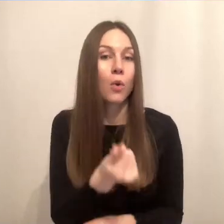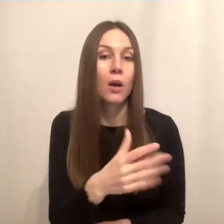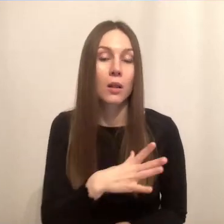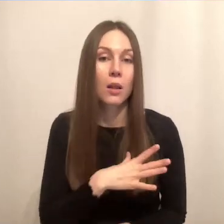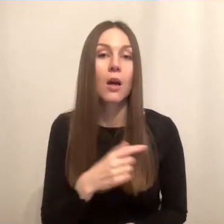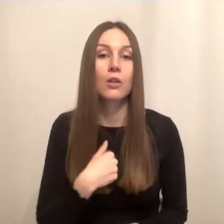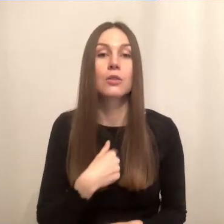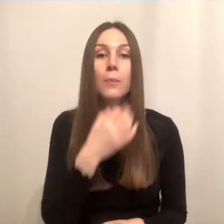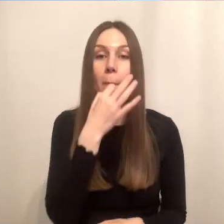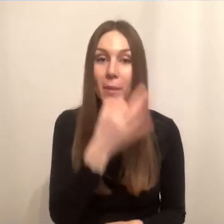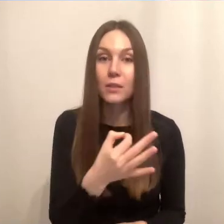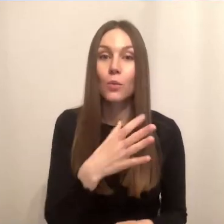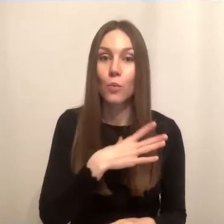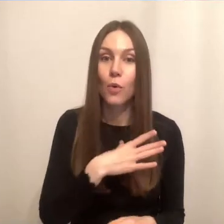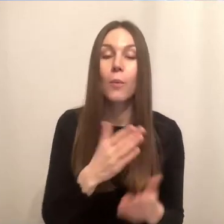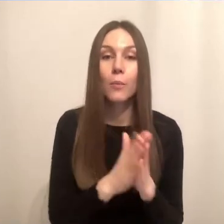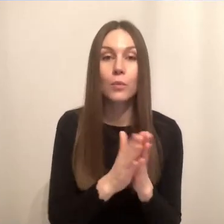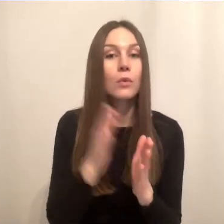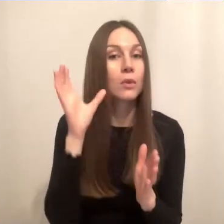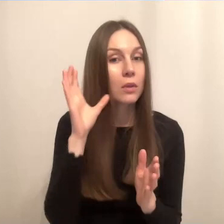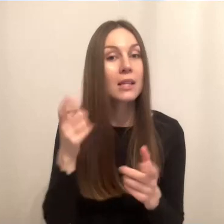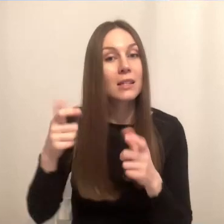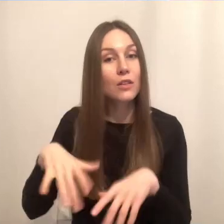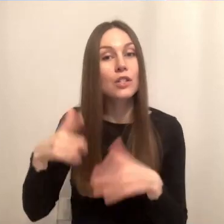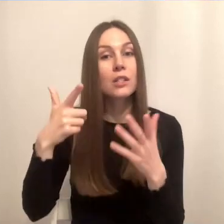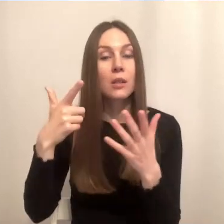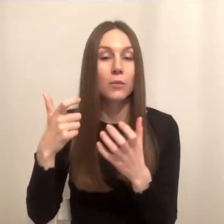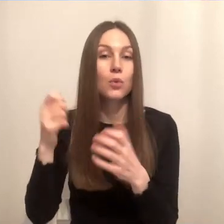prašau klausyti, kad mes prisidėjome iš savivaldybės biudžeto 700 tūkstančių,